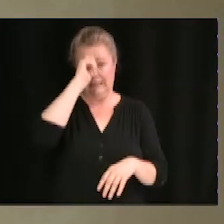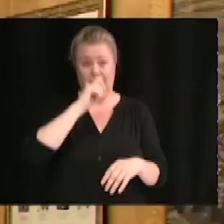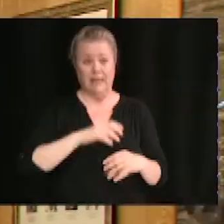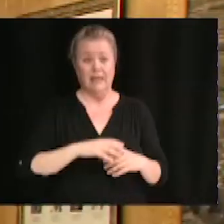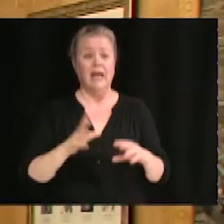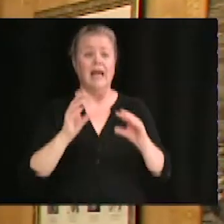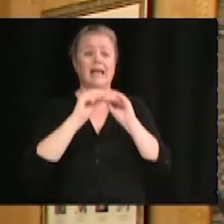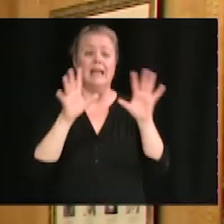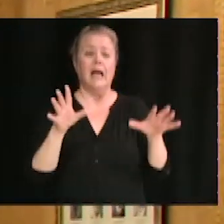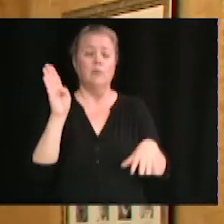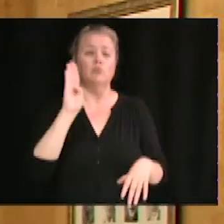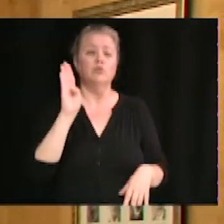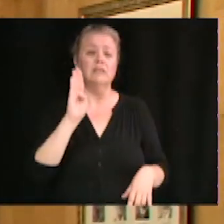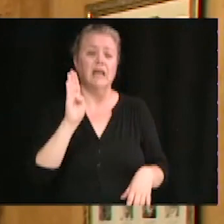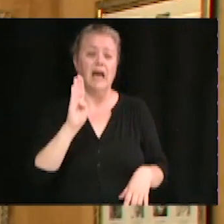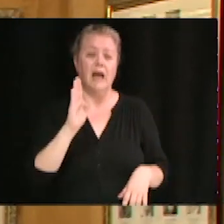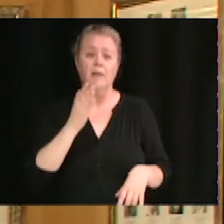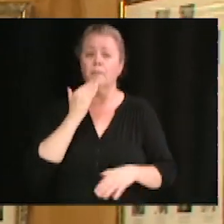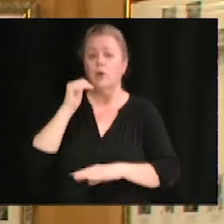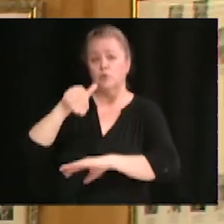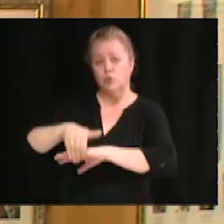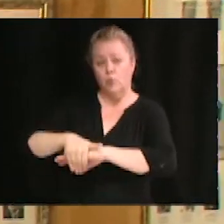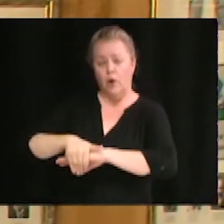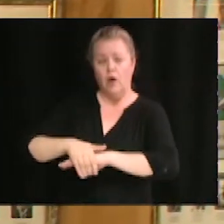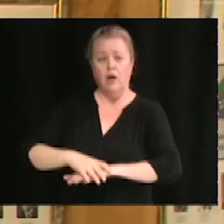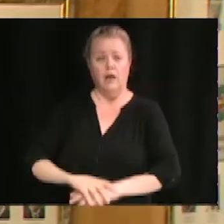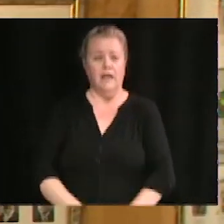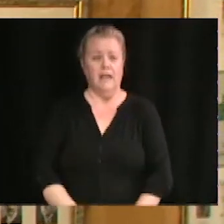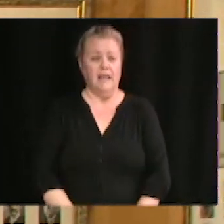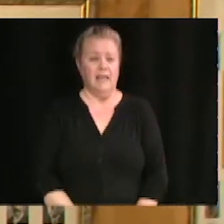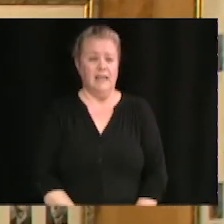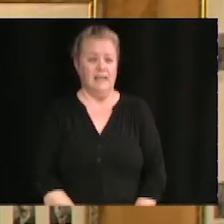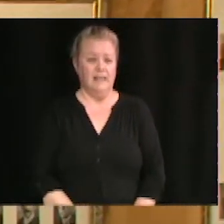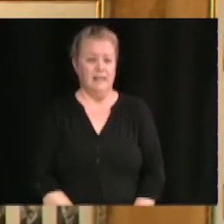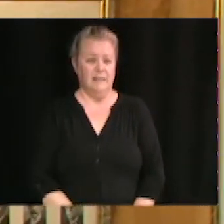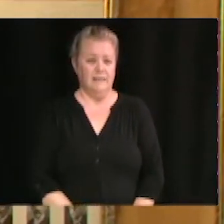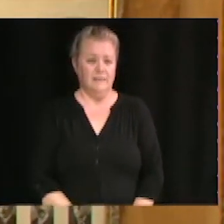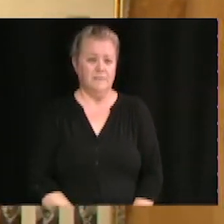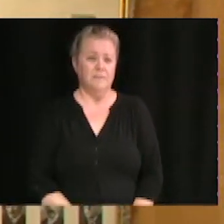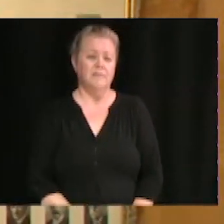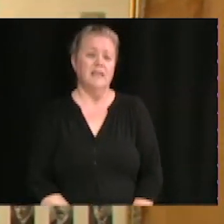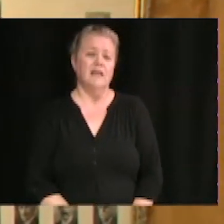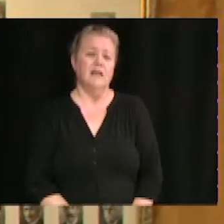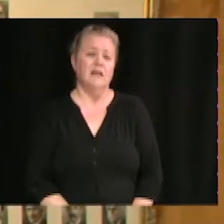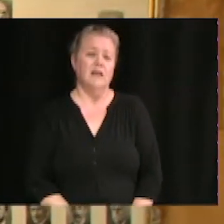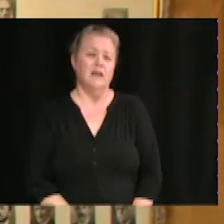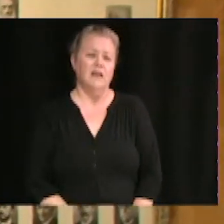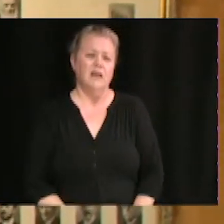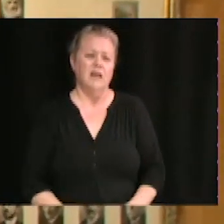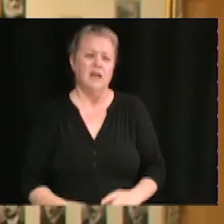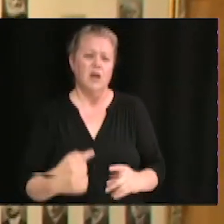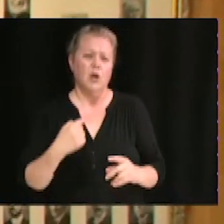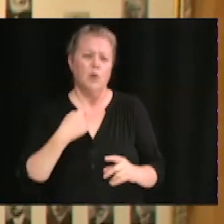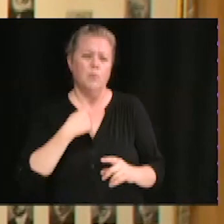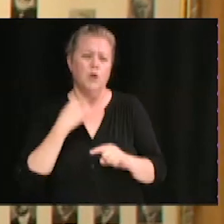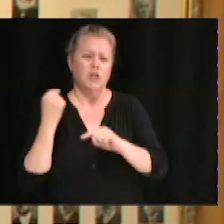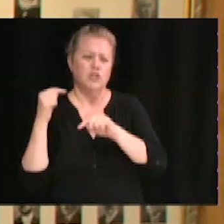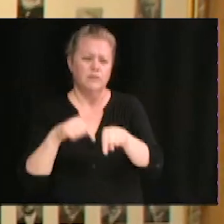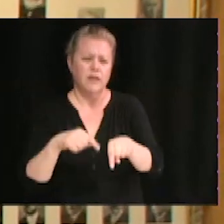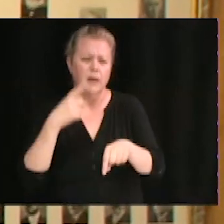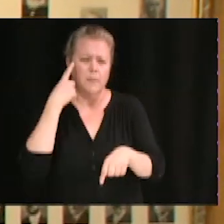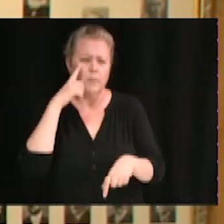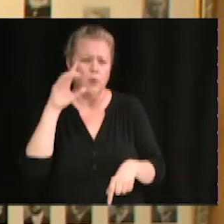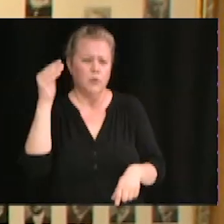Claire Bussière. Bonsoir. Bonsoir. Bonsoir à tout le conseil. Moi, je viens pour